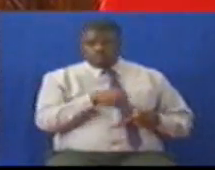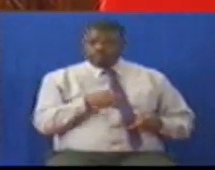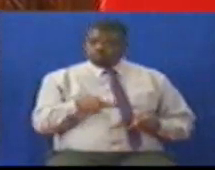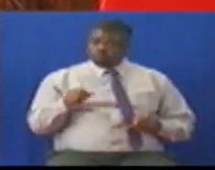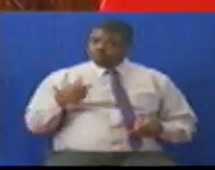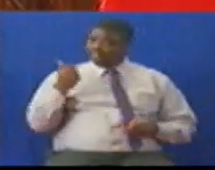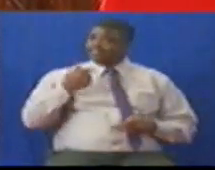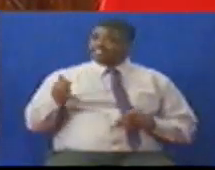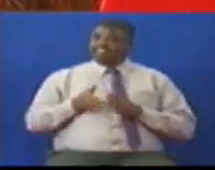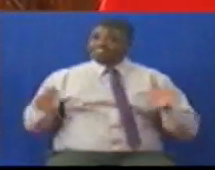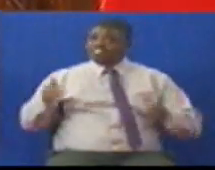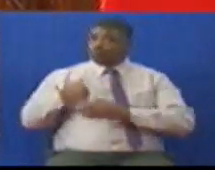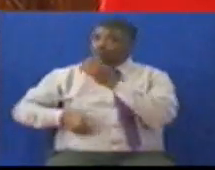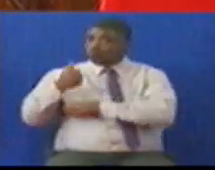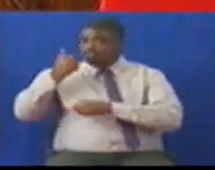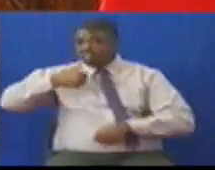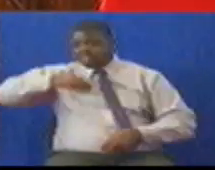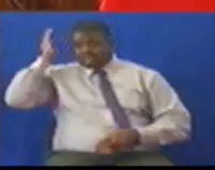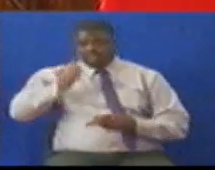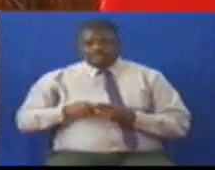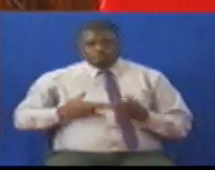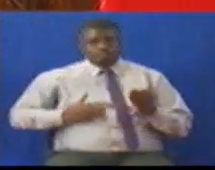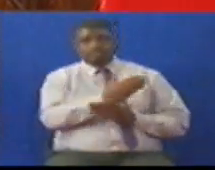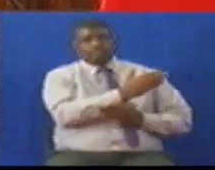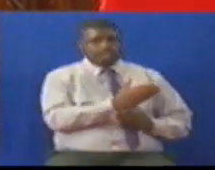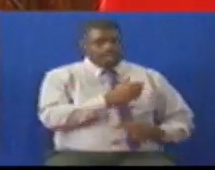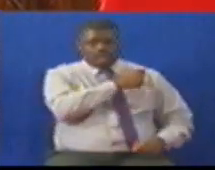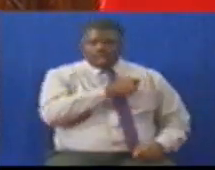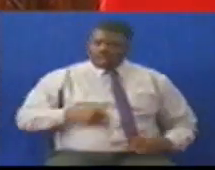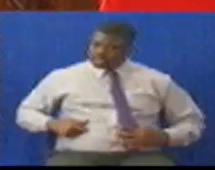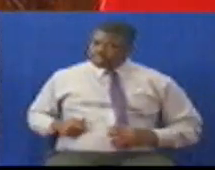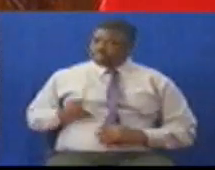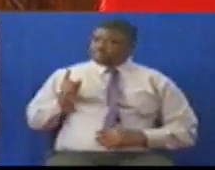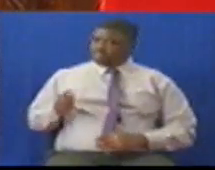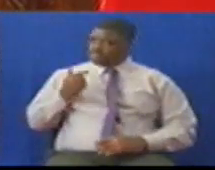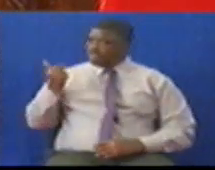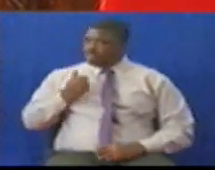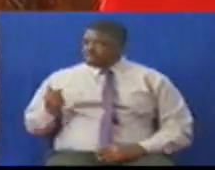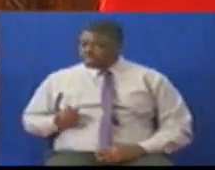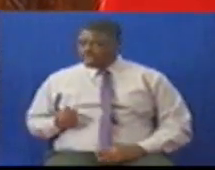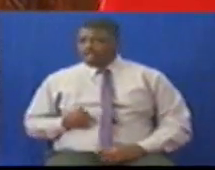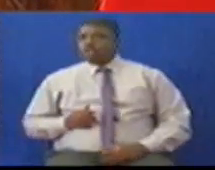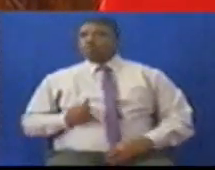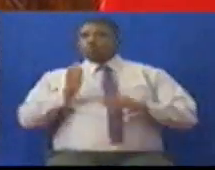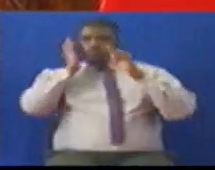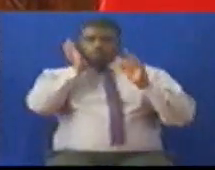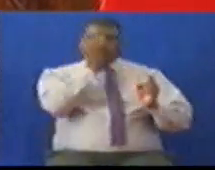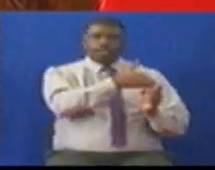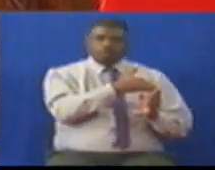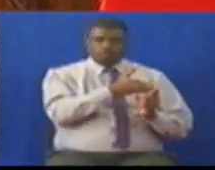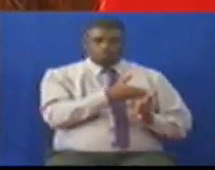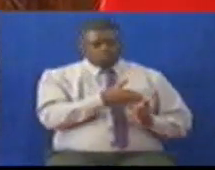ya Watanzania nafasi ya uongozi wa umma kupitia mkono wa Mheshimiwa Rais wa Jamhuri ya Muungano wa Tanzania ni kwa ajili ya kuwatumikia